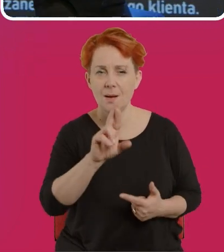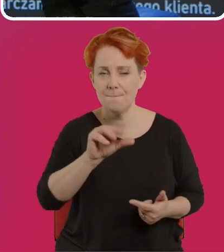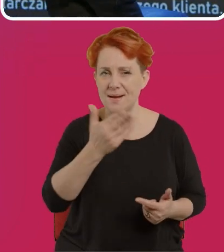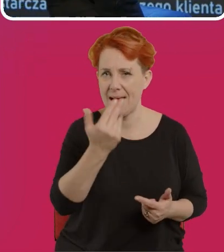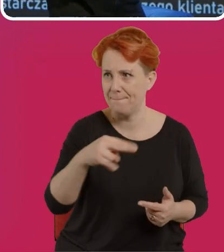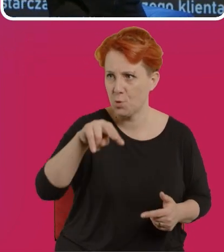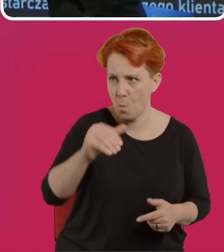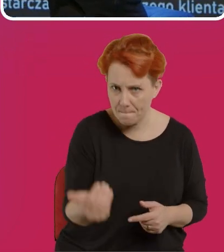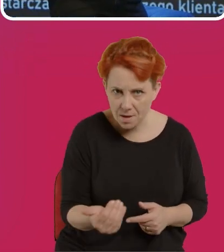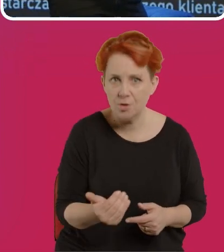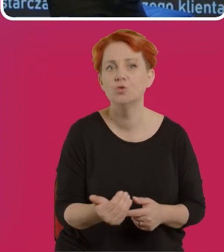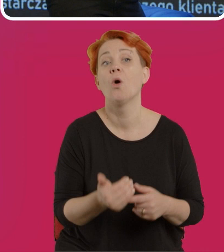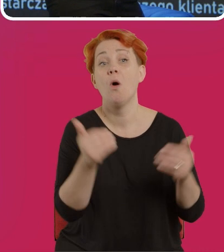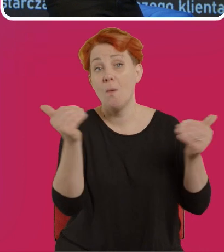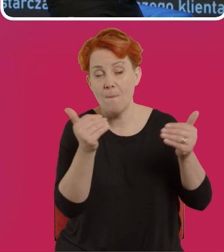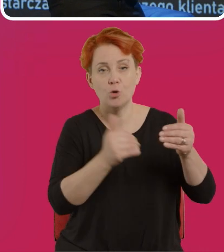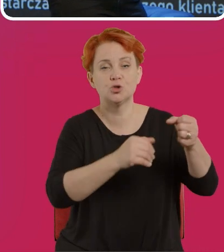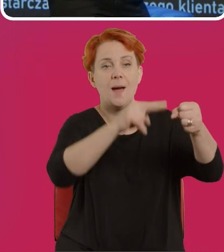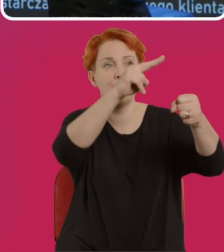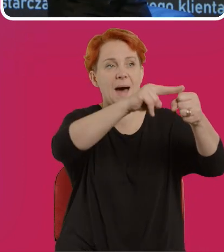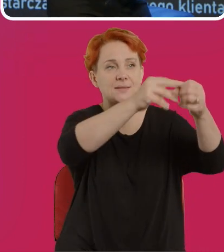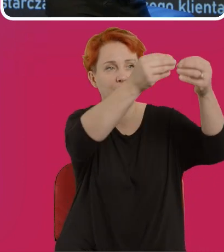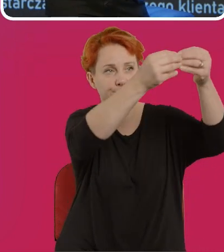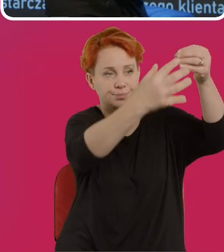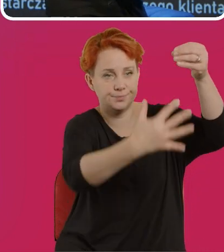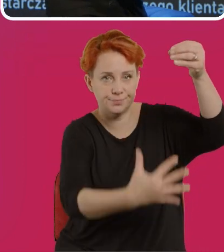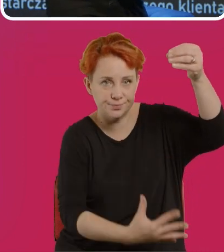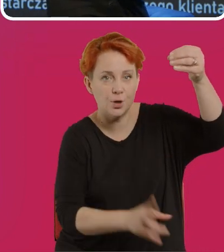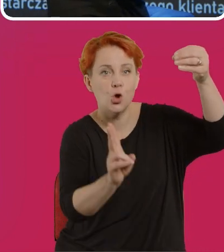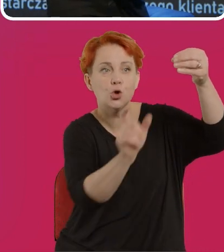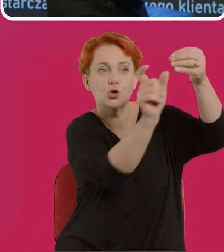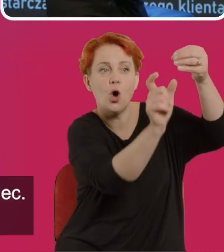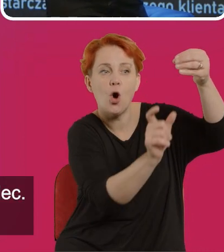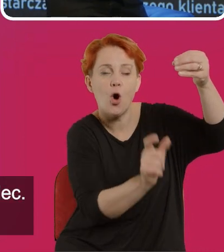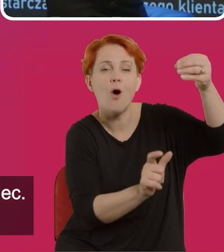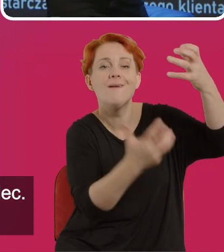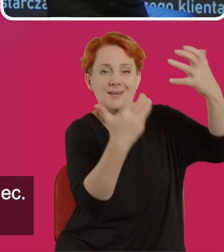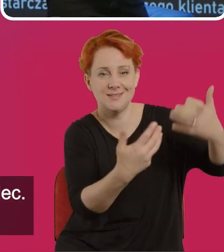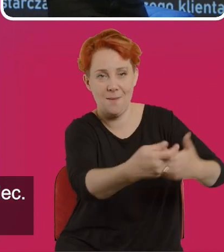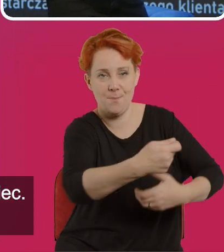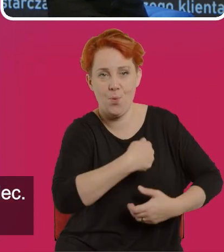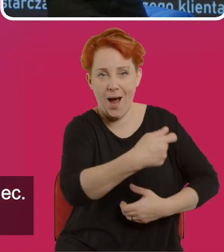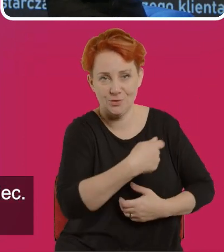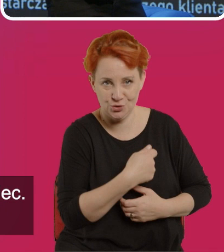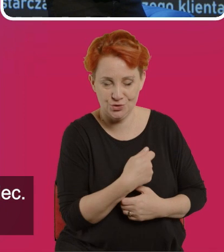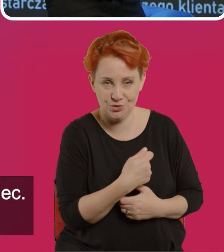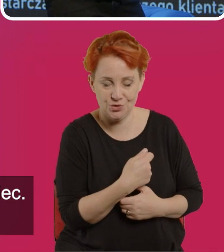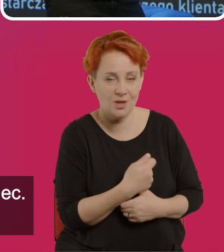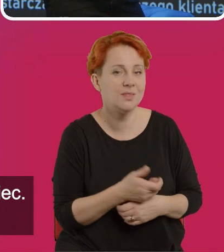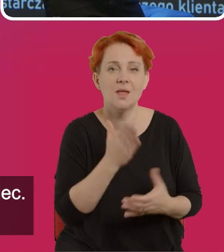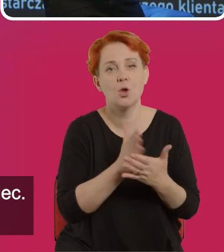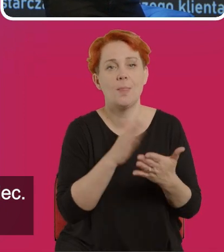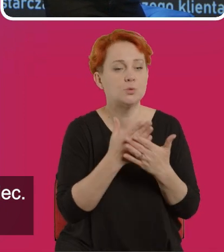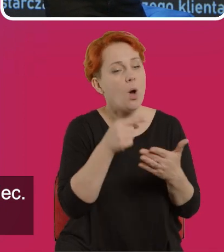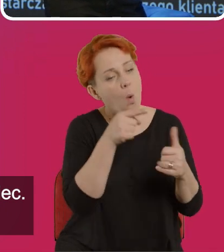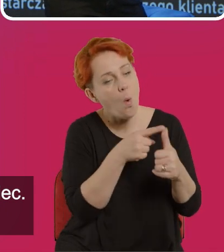bazy użytkowników, którzy są gotowi zapłacić za Twój produkt lub Twoją usługę. Nie skupiamy się tylko i wyłącznie, to kosztuje,